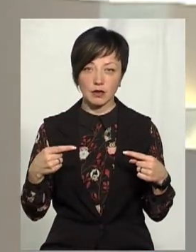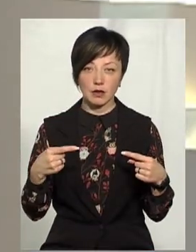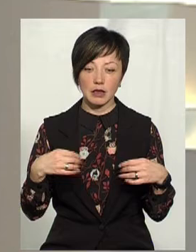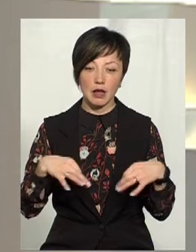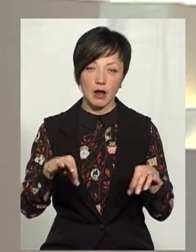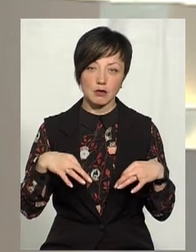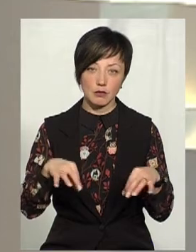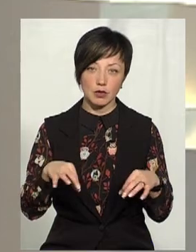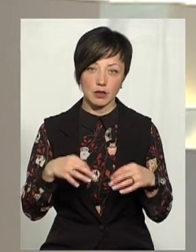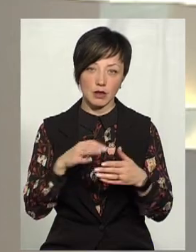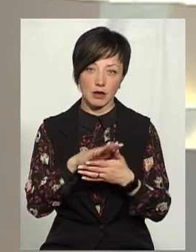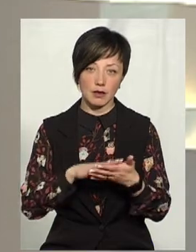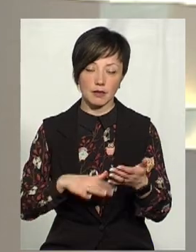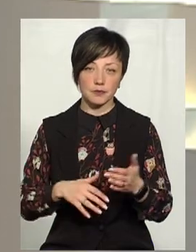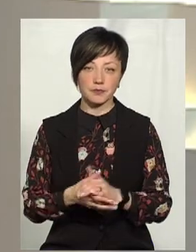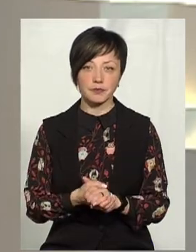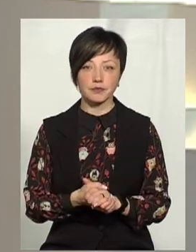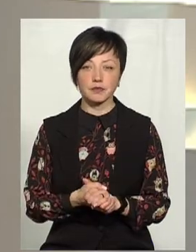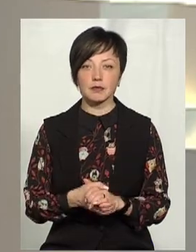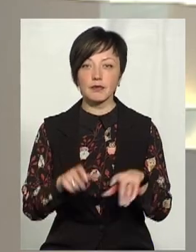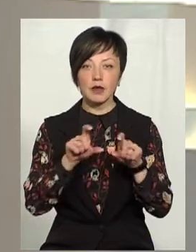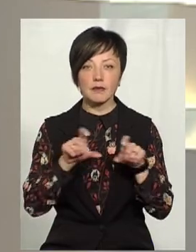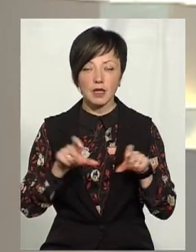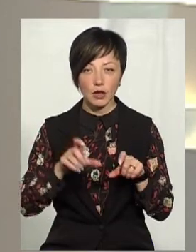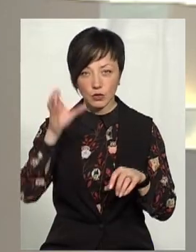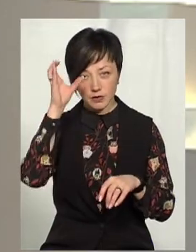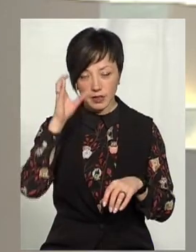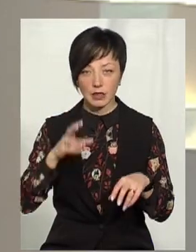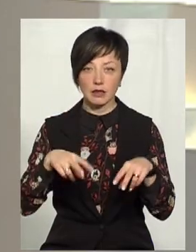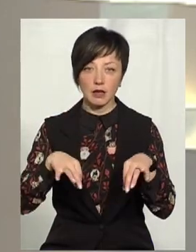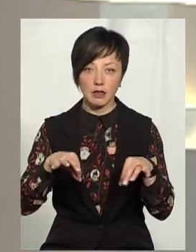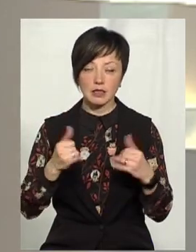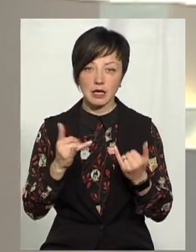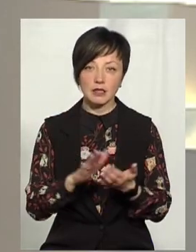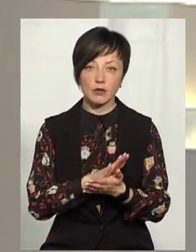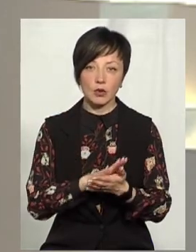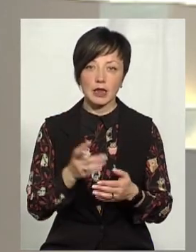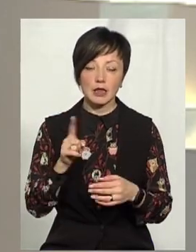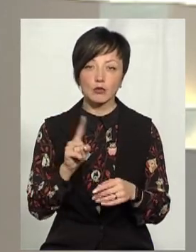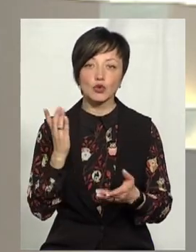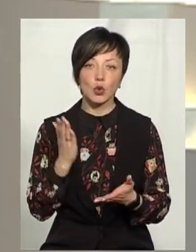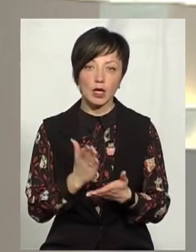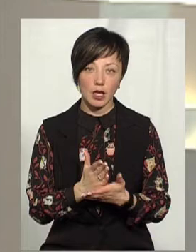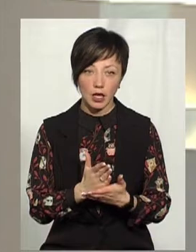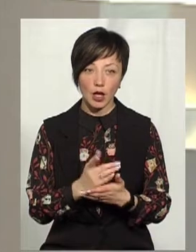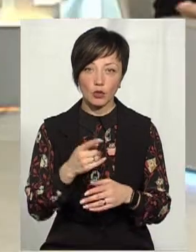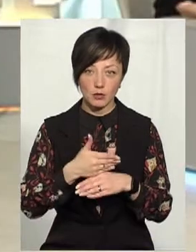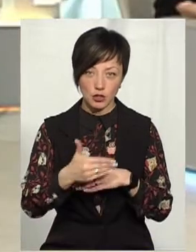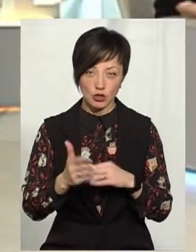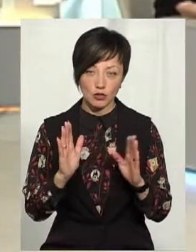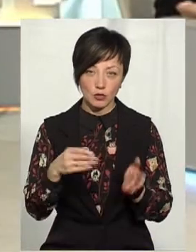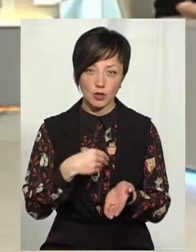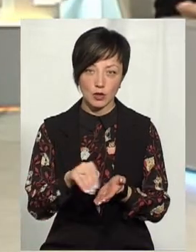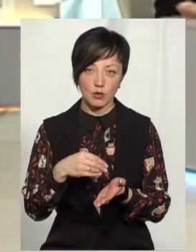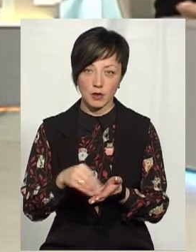наприклад, транспортних засобів і так далі. Тобто в закладах освіти, в транспортних засобах зараз дезінфікуватимуть тим, що є, а то вже пізніше так,